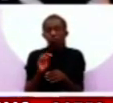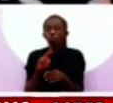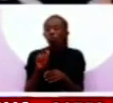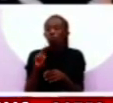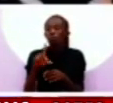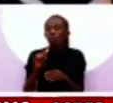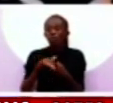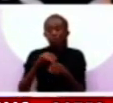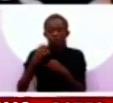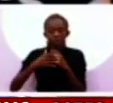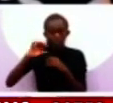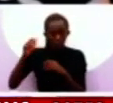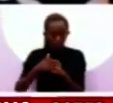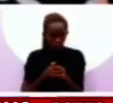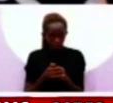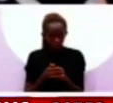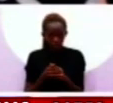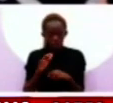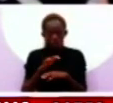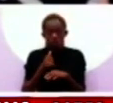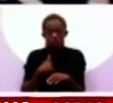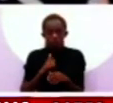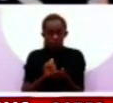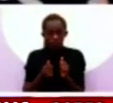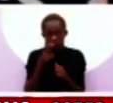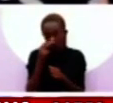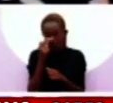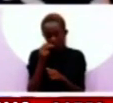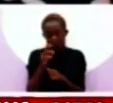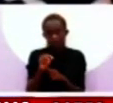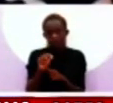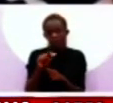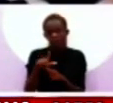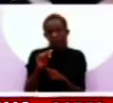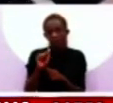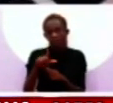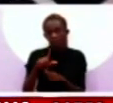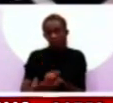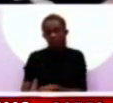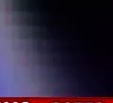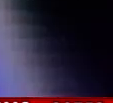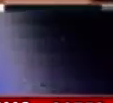kati ya buite mwan spoti machari robert